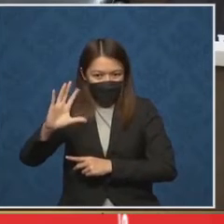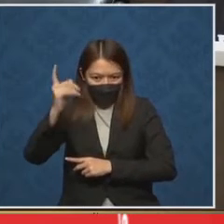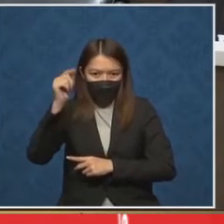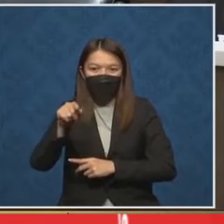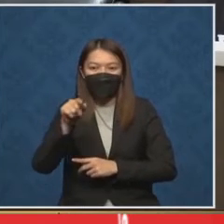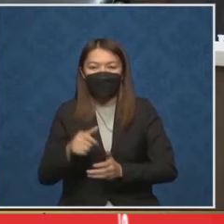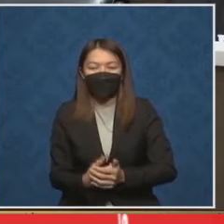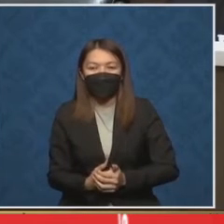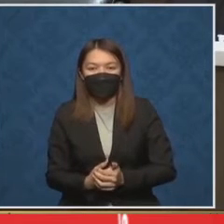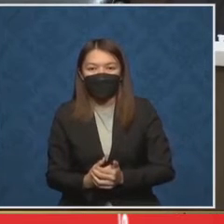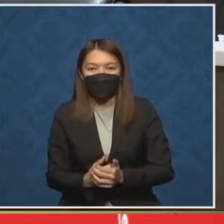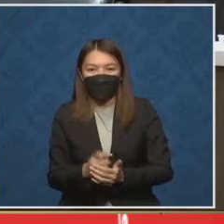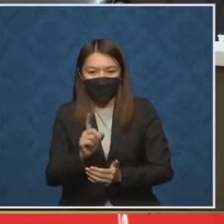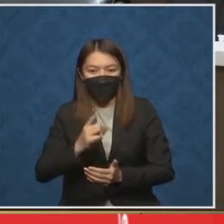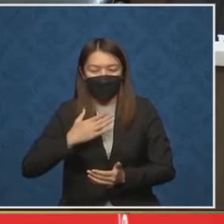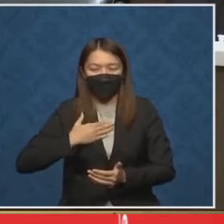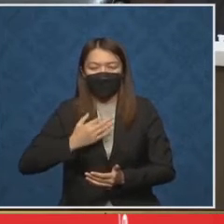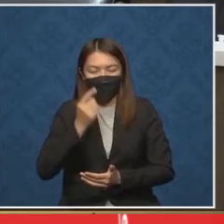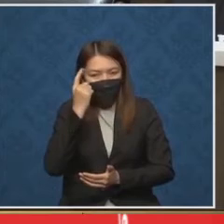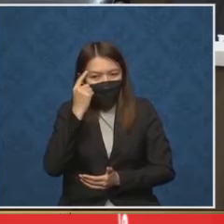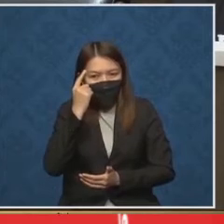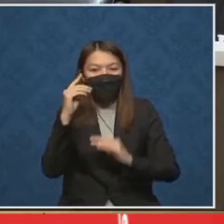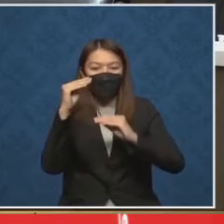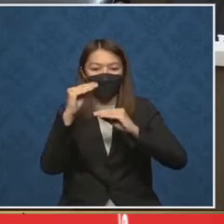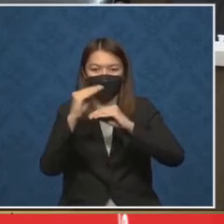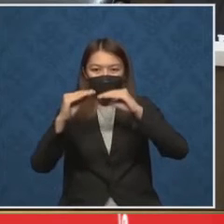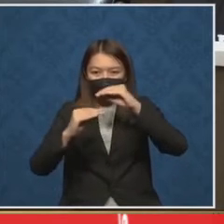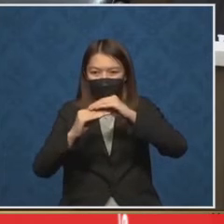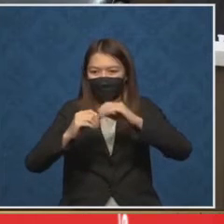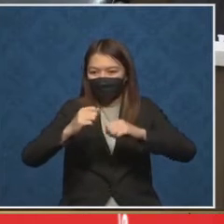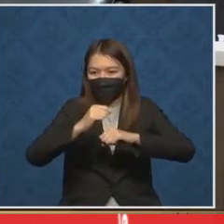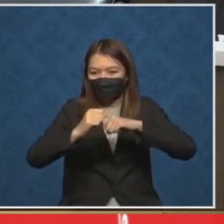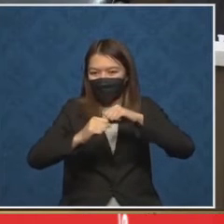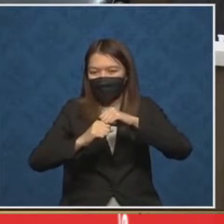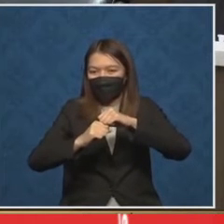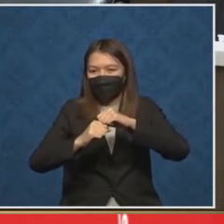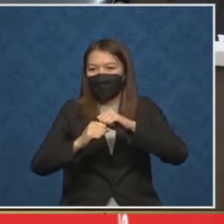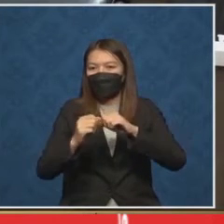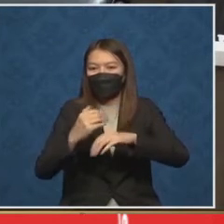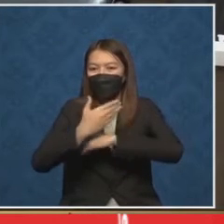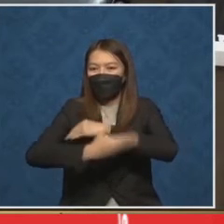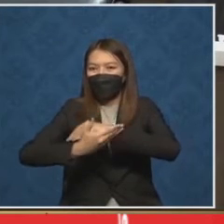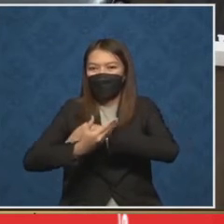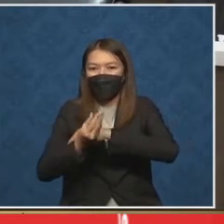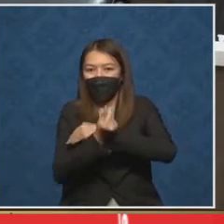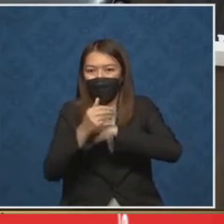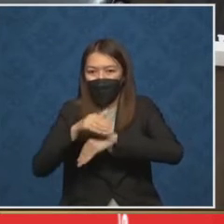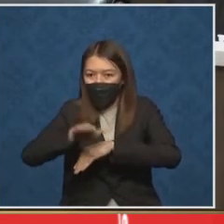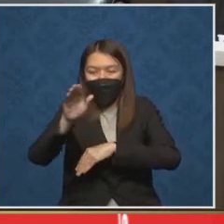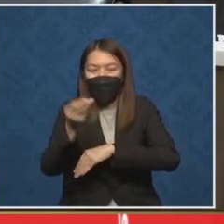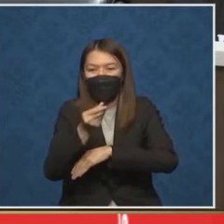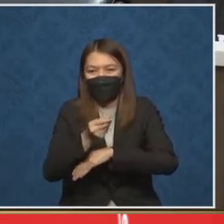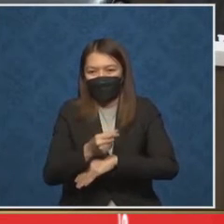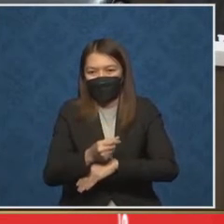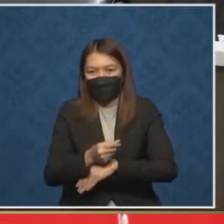พูดถึงก็คือว่าผมเห็นโครงการที่จะก่อสร้างรถไฟความเร็วสูงวันดีคืนดีออก